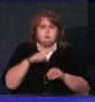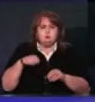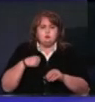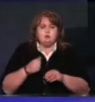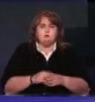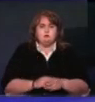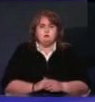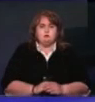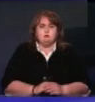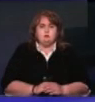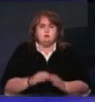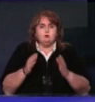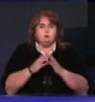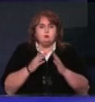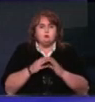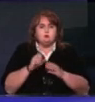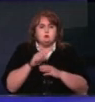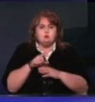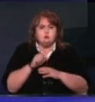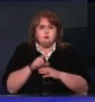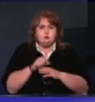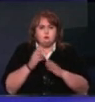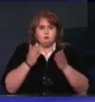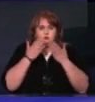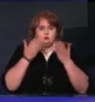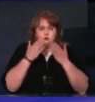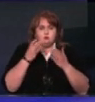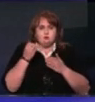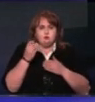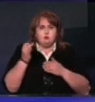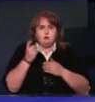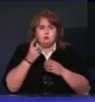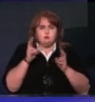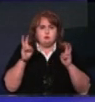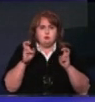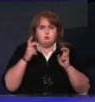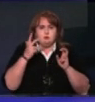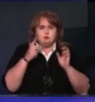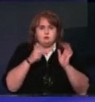Итак, домашнее задание. Прочитать еще раз тему